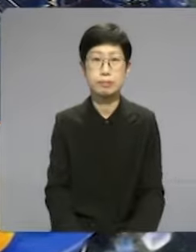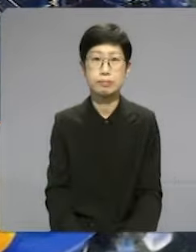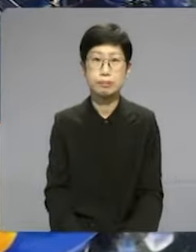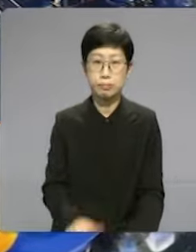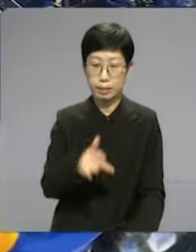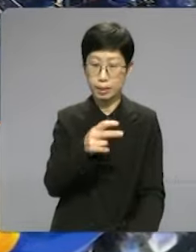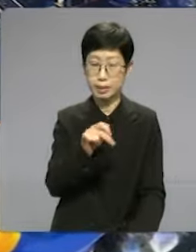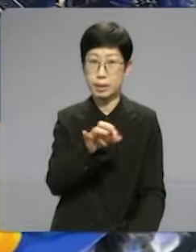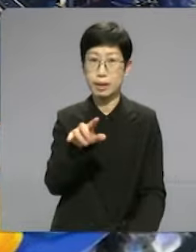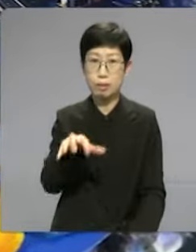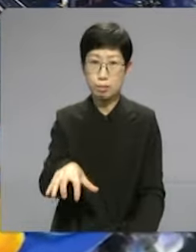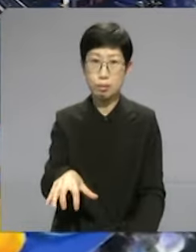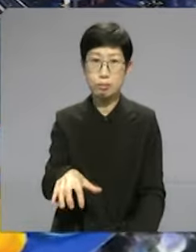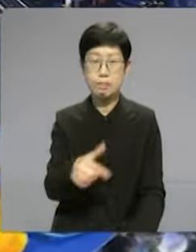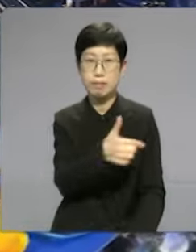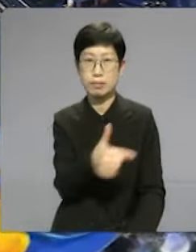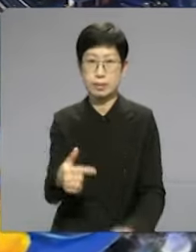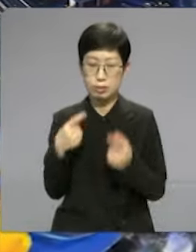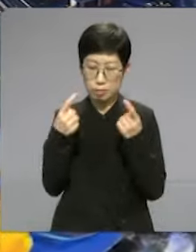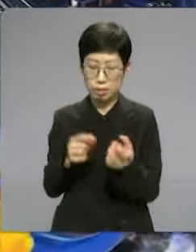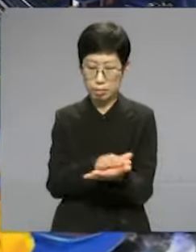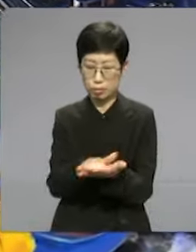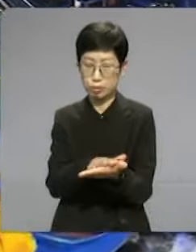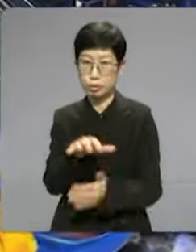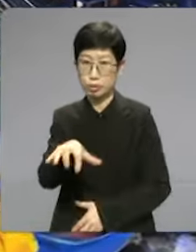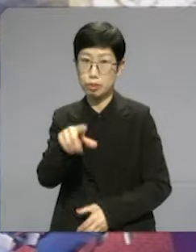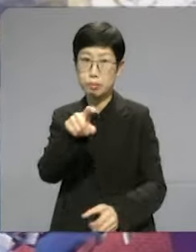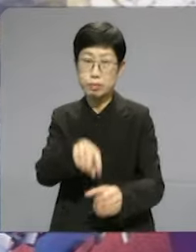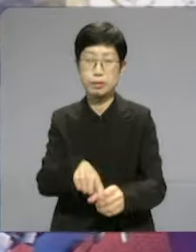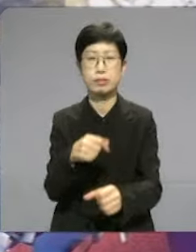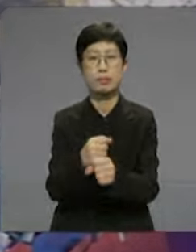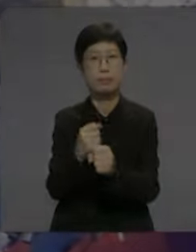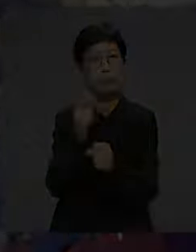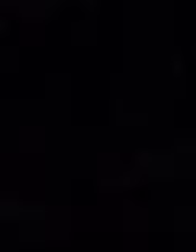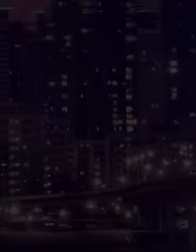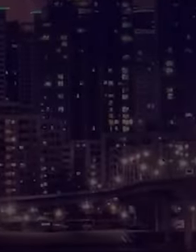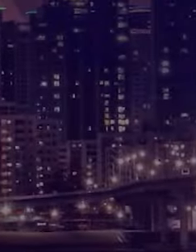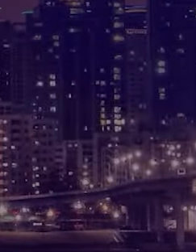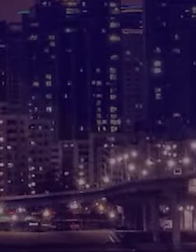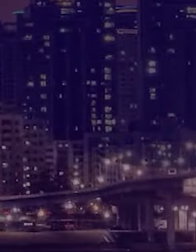키디아 초대형 관광과 휴양 단지로 개발한다는 구상입니다